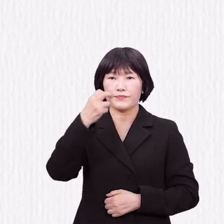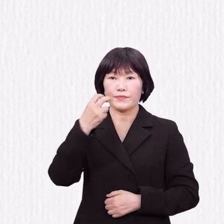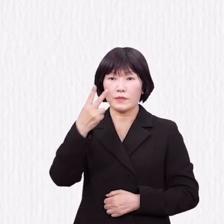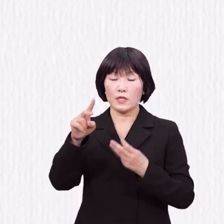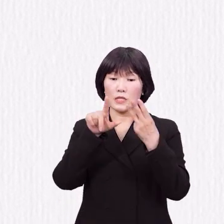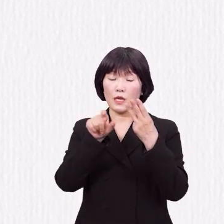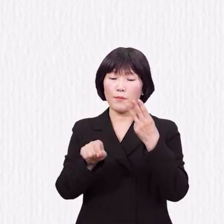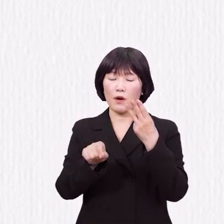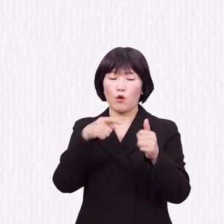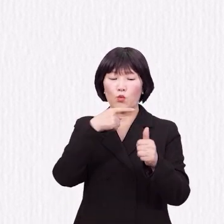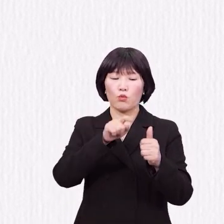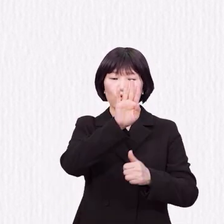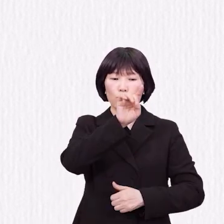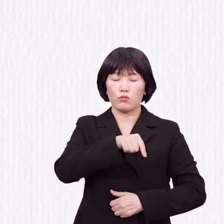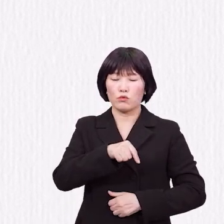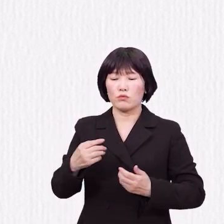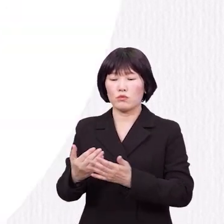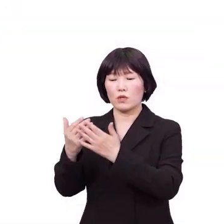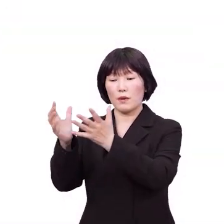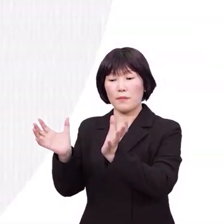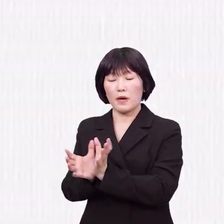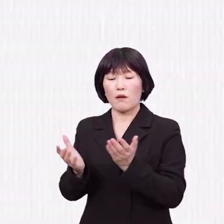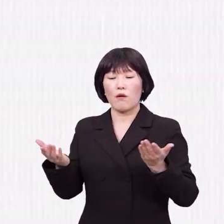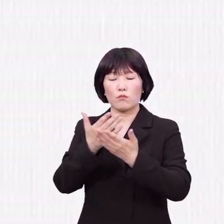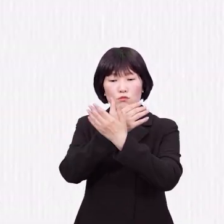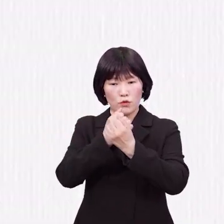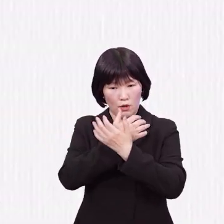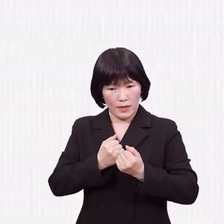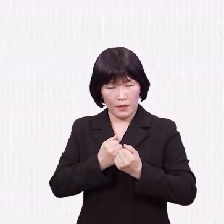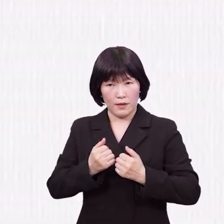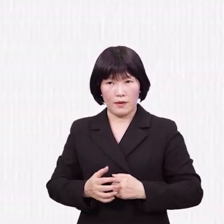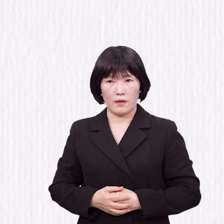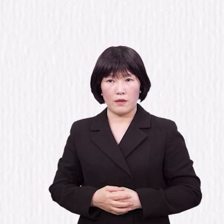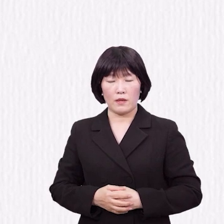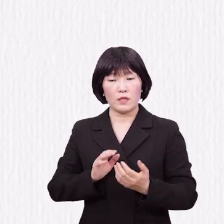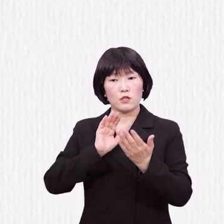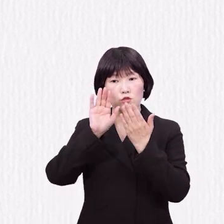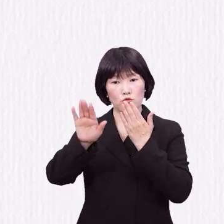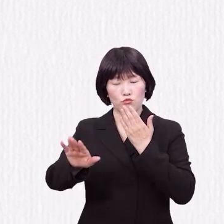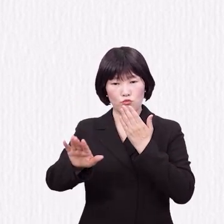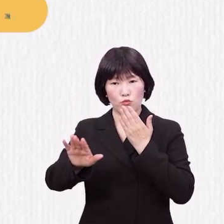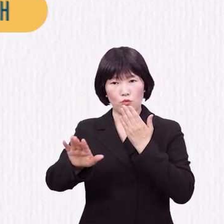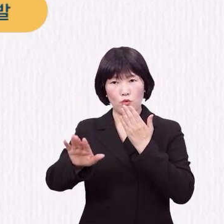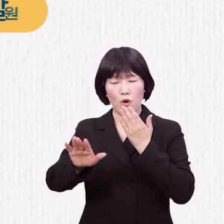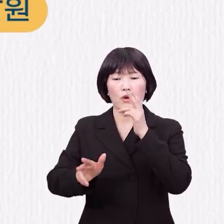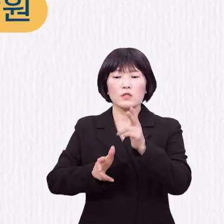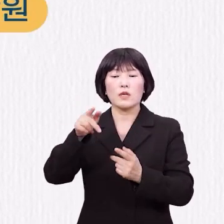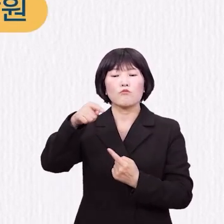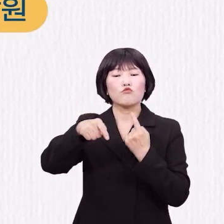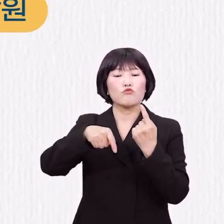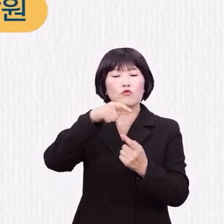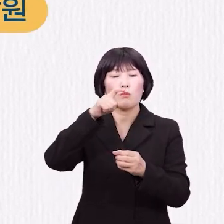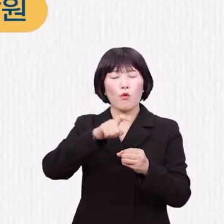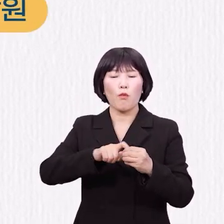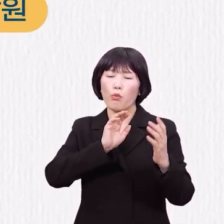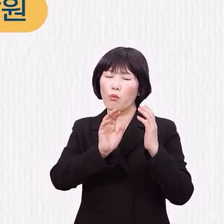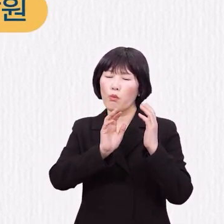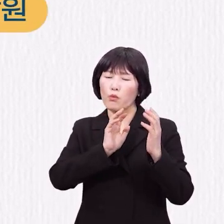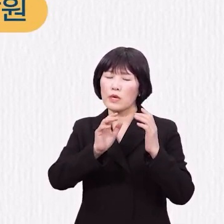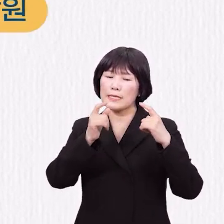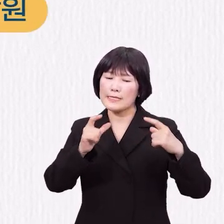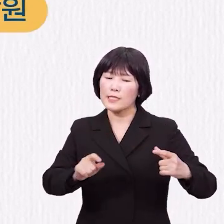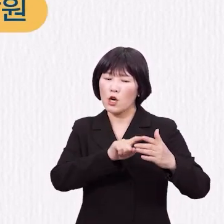달려온 과정들을 함께 살펴볼까요? 2022년 3월 교육청 개발원 간 업무 협약을